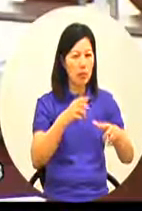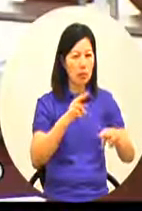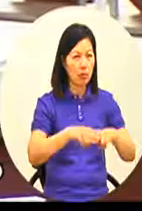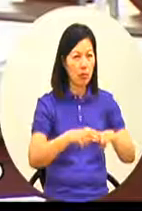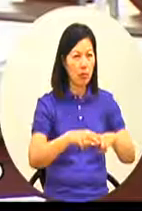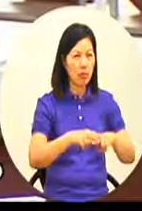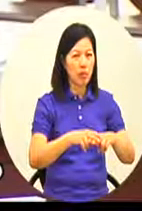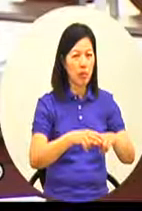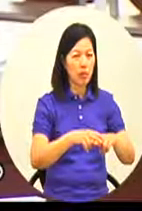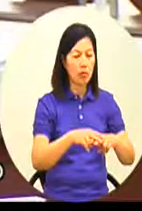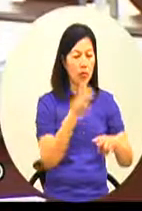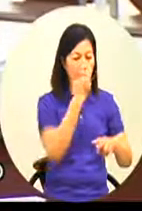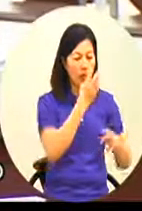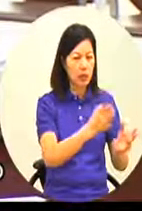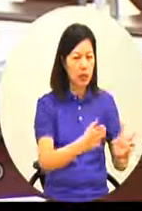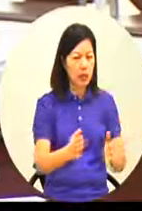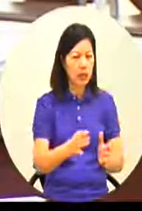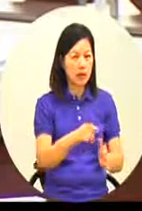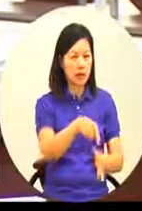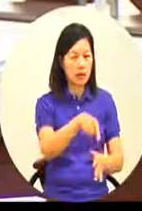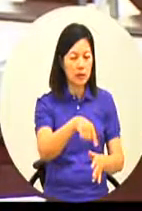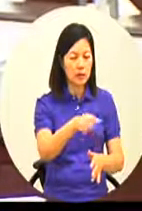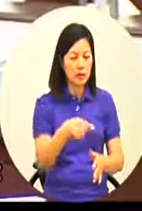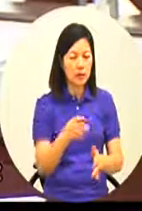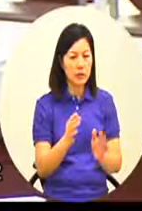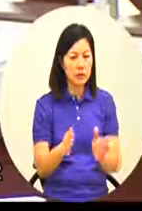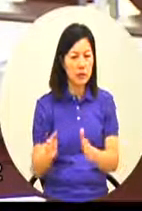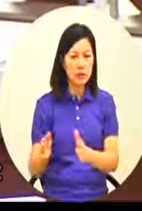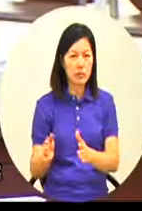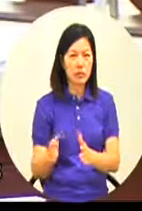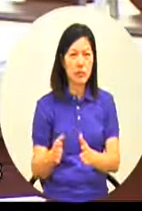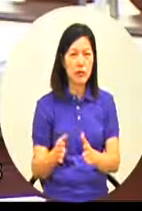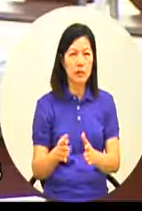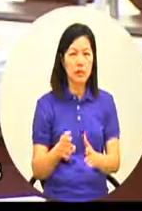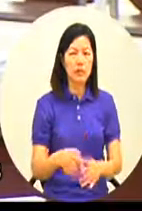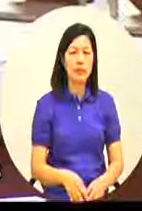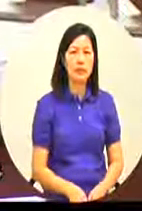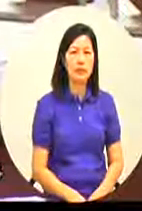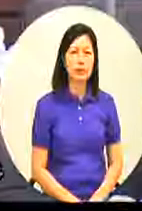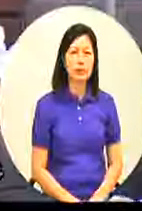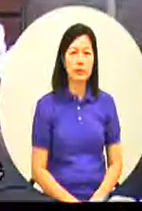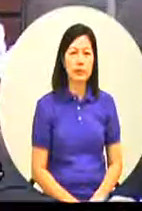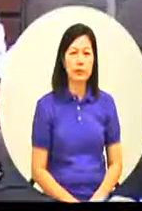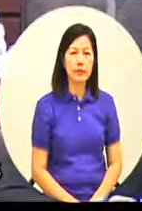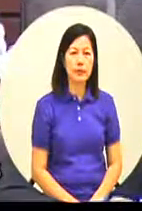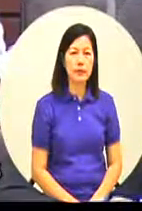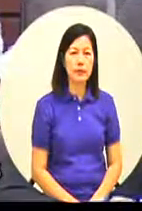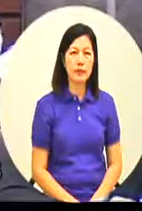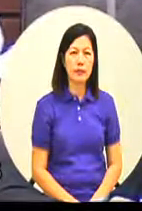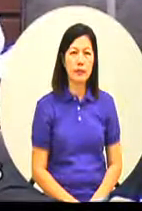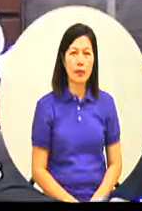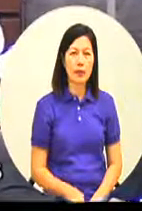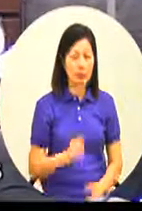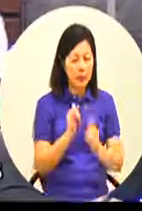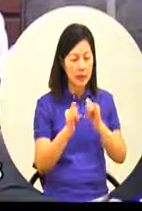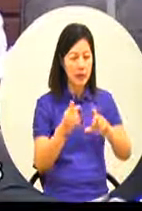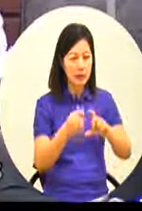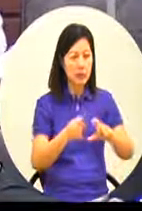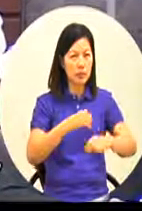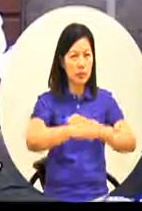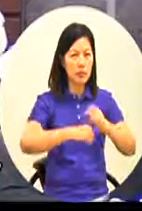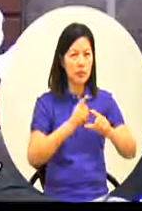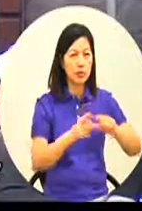对不对吼？讲白你也得无法同意做处理啦，你也无得。 我台湾我讲完啦吼，就是讲咱个社区里活动中